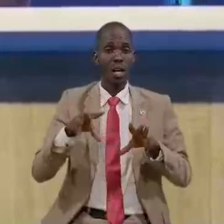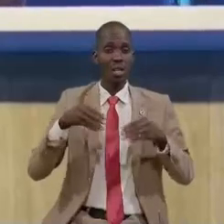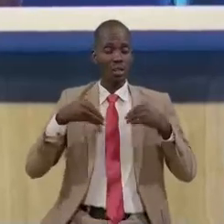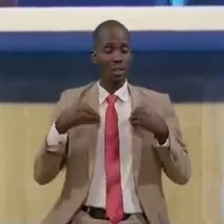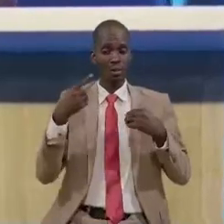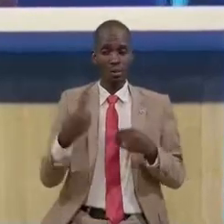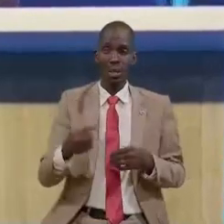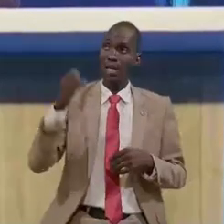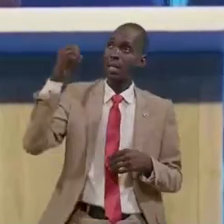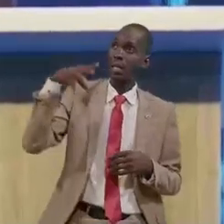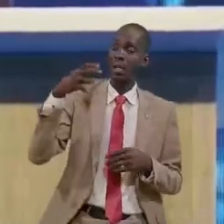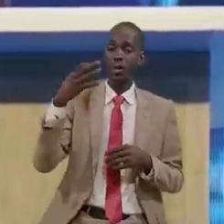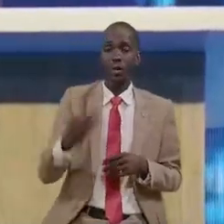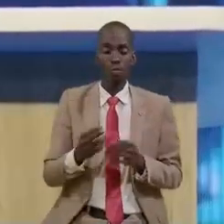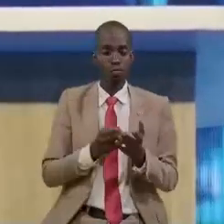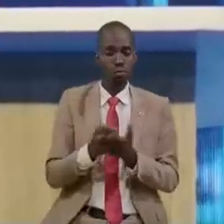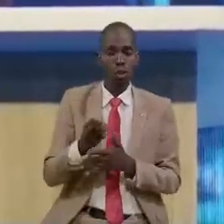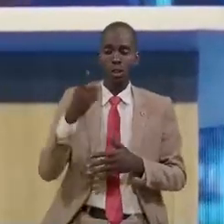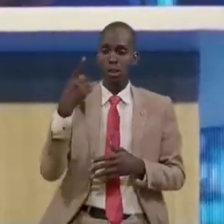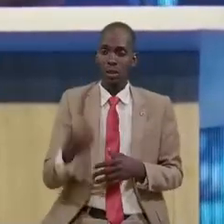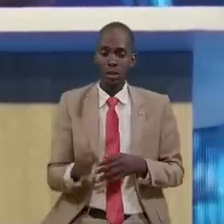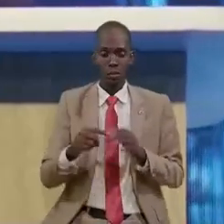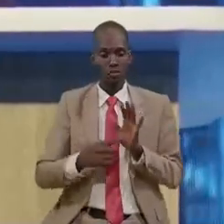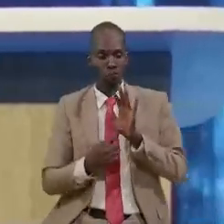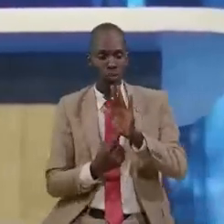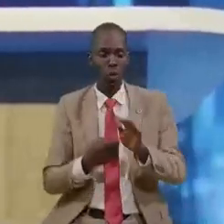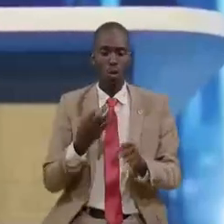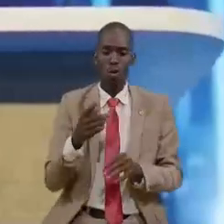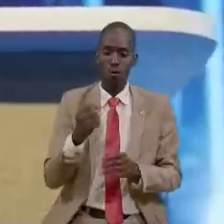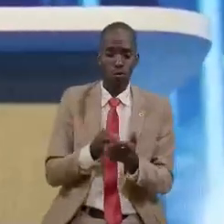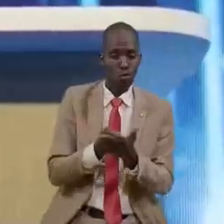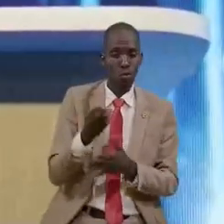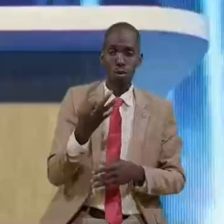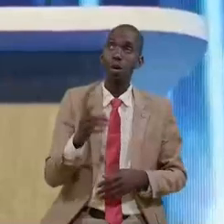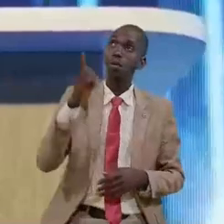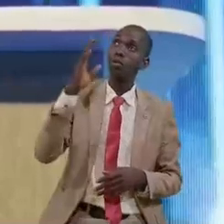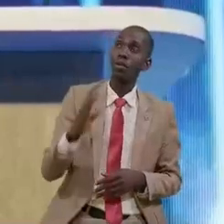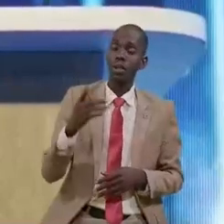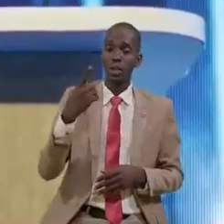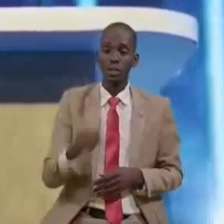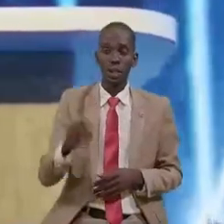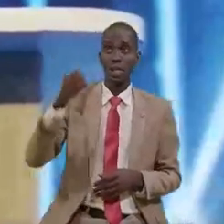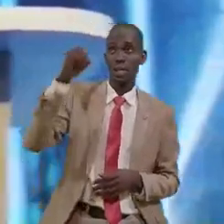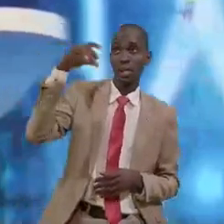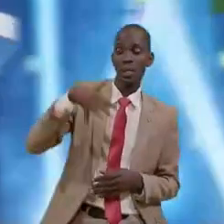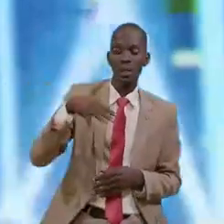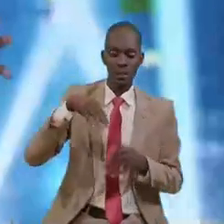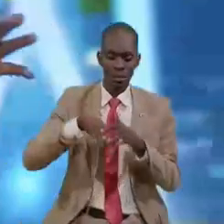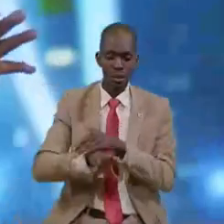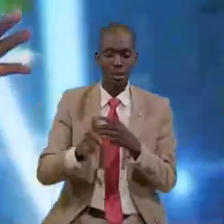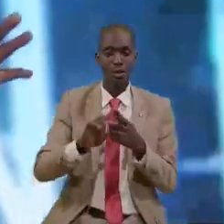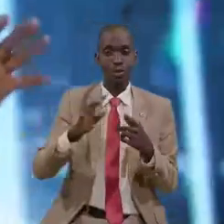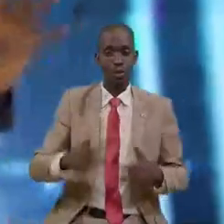de la vérité, la révélation de la vérité de Dieu, la lampe et la lumière dans votre vie,